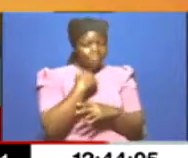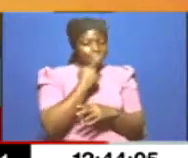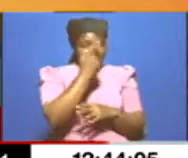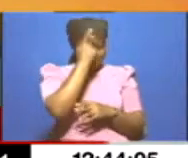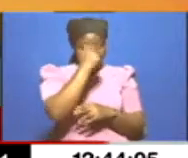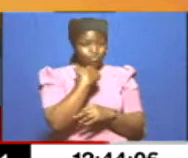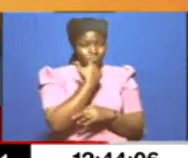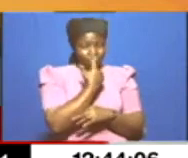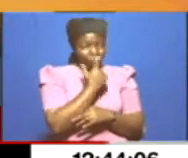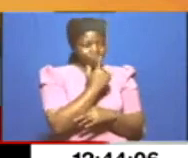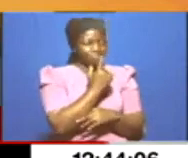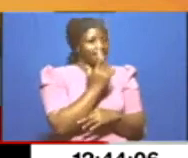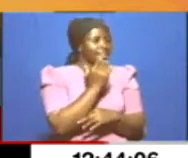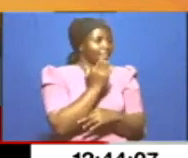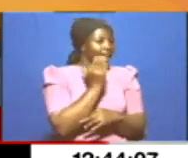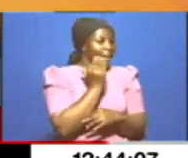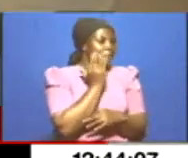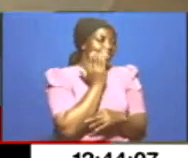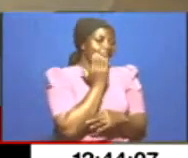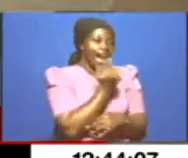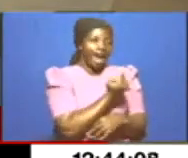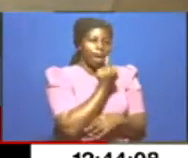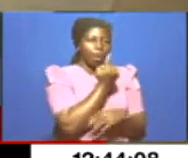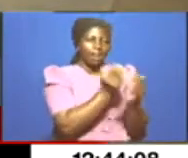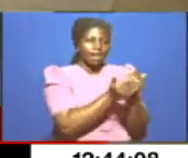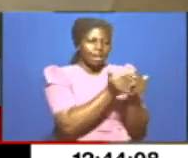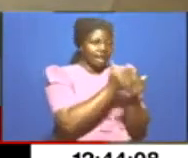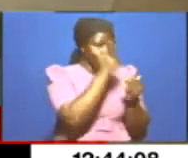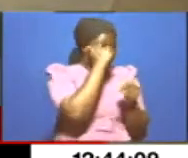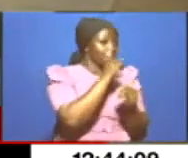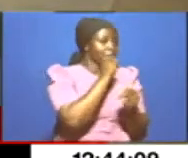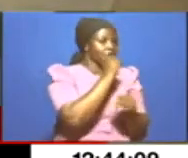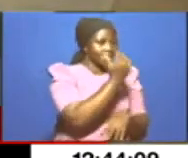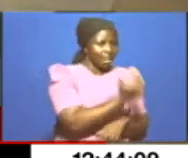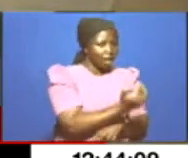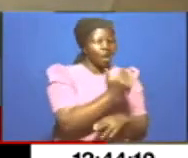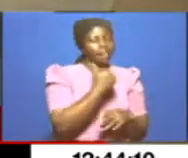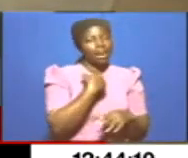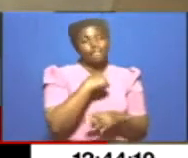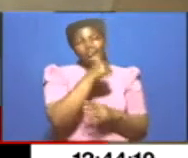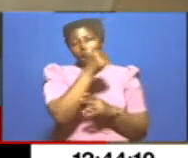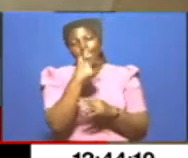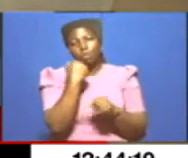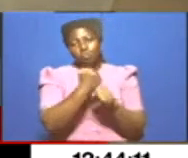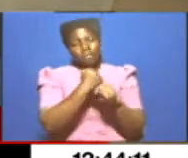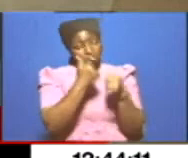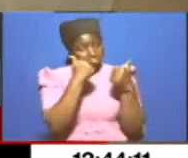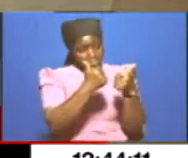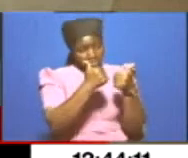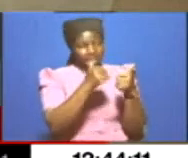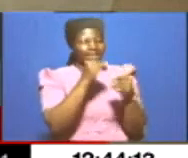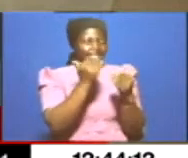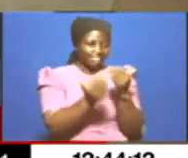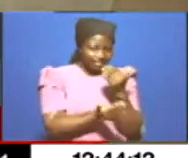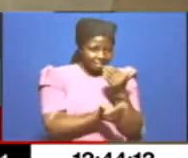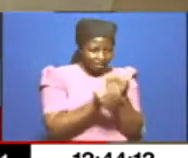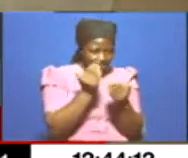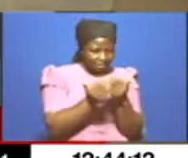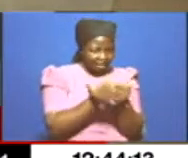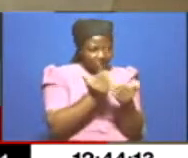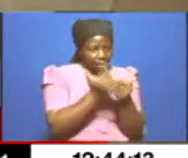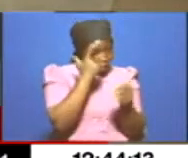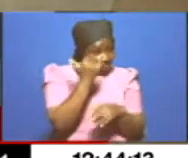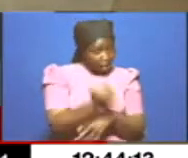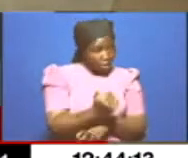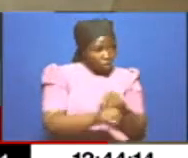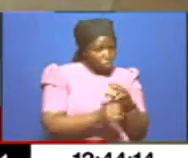ni mama pekee ambaye anamlea mtoto wa kiume, na kuna wale ambao wanafanya kazi njema, unapata ya kwamba amemlea yule mtoto amekuwa sawa kabisa. Lakini kuna